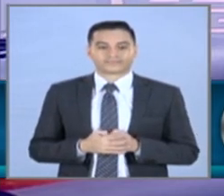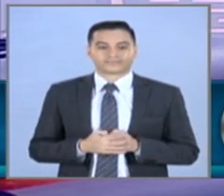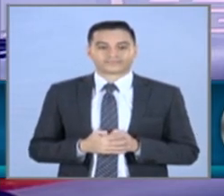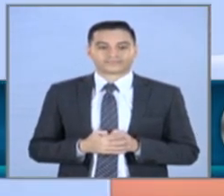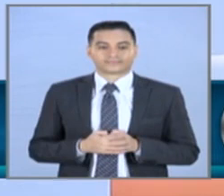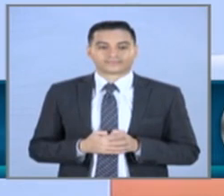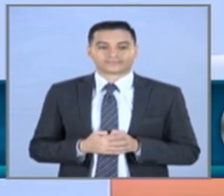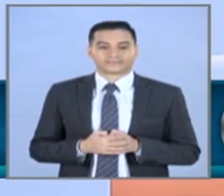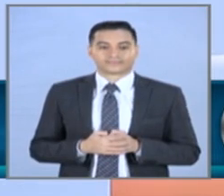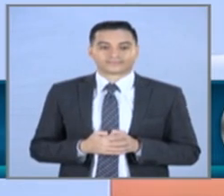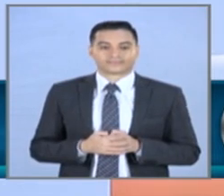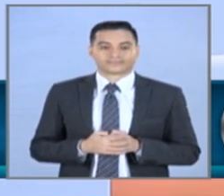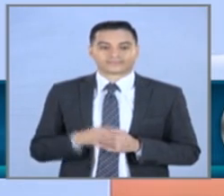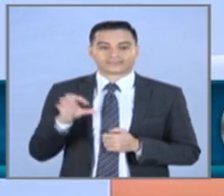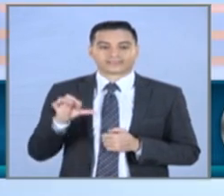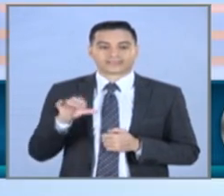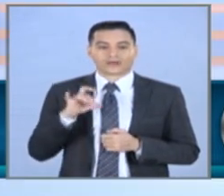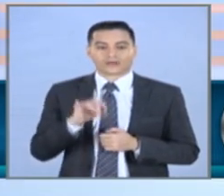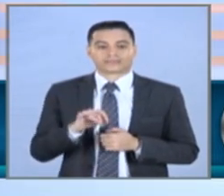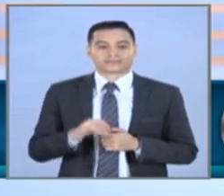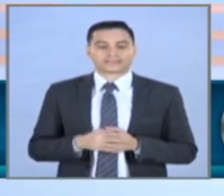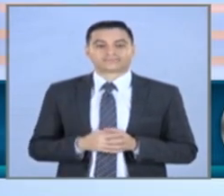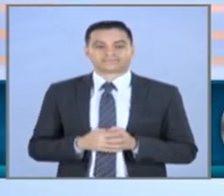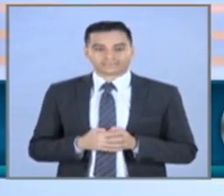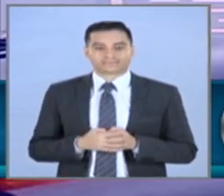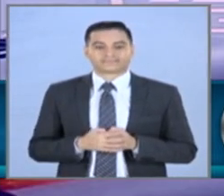محمد 59.